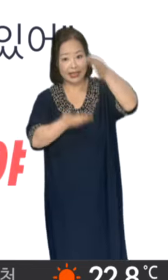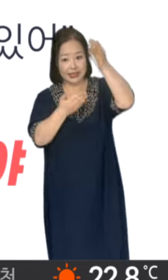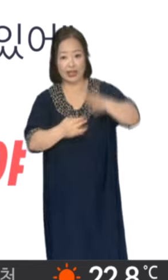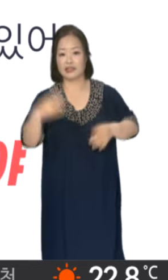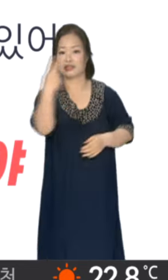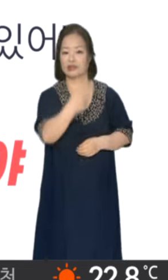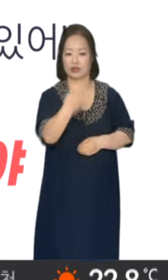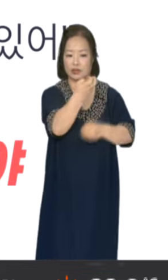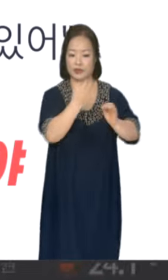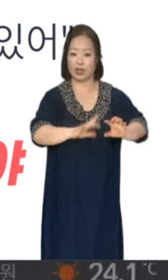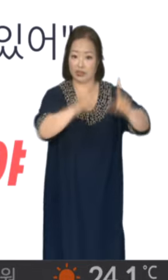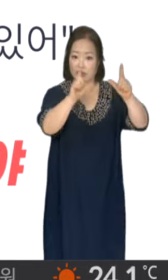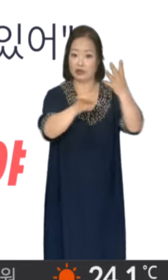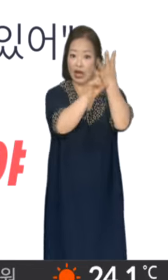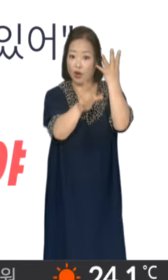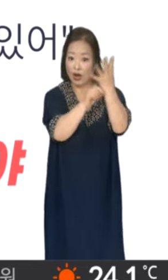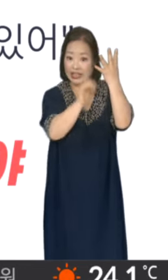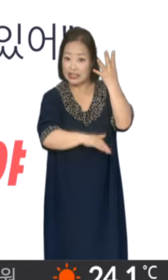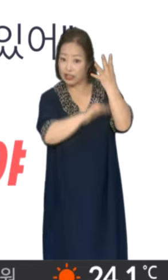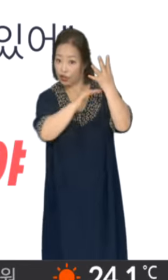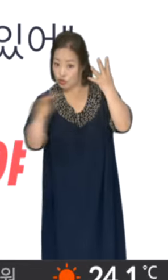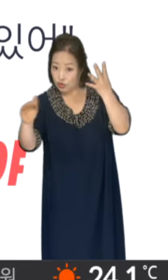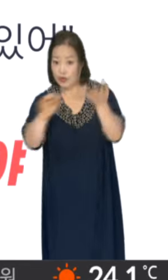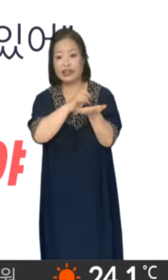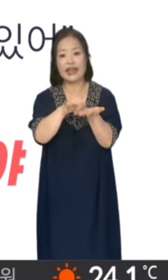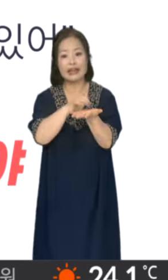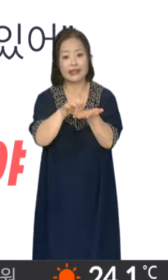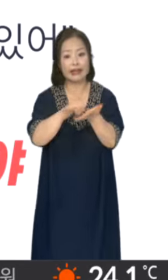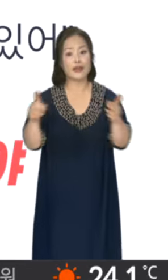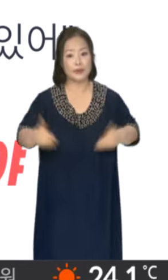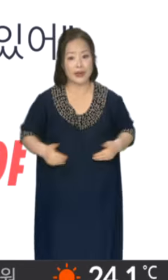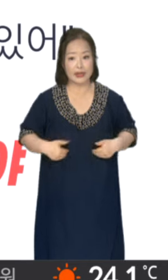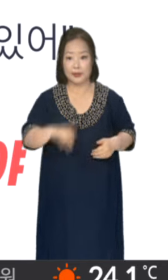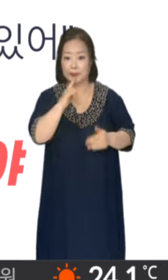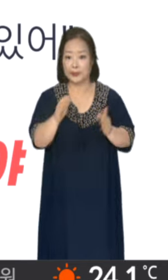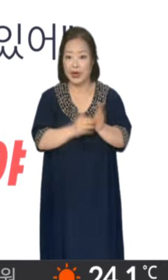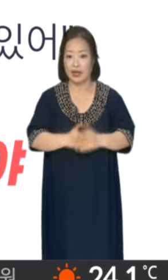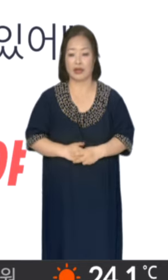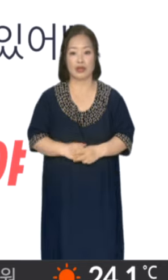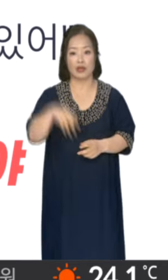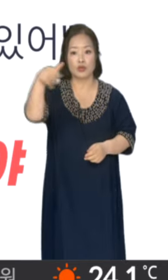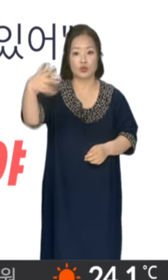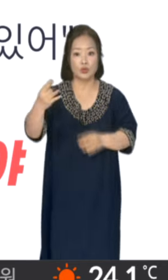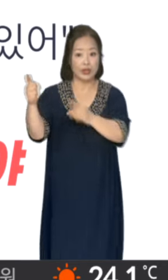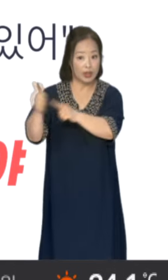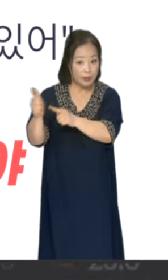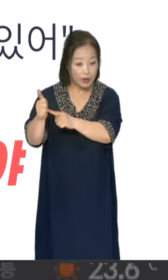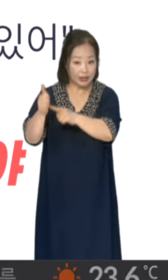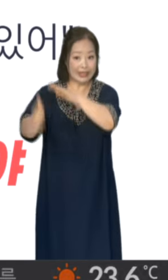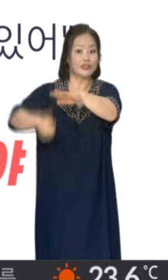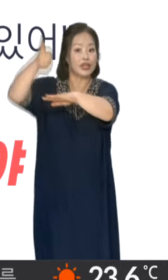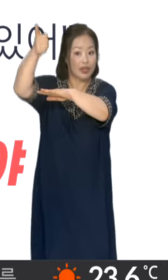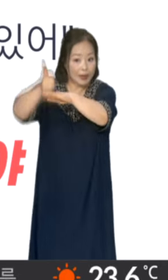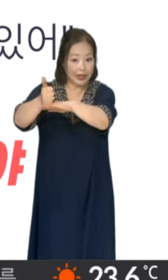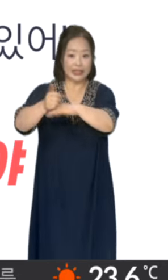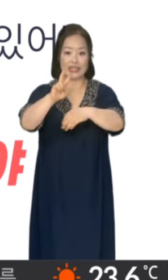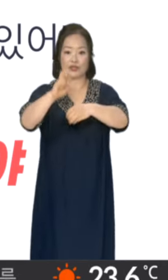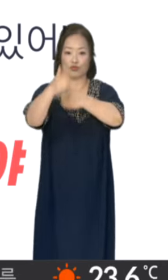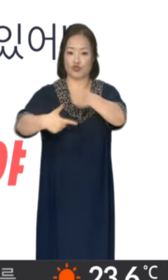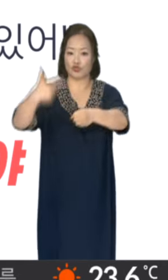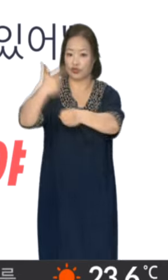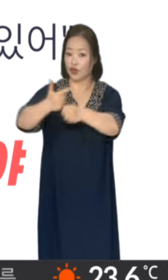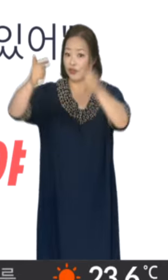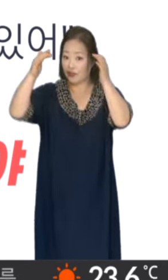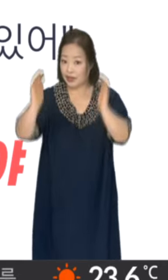2024년 4월을 기준으로 삼아야 한다는게 요지입니다 따라서 최회장이 재임한 26년간 주식가치